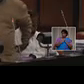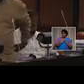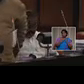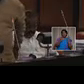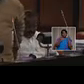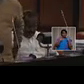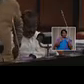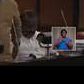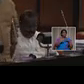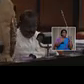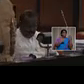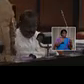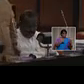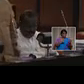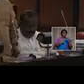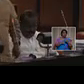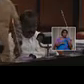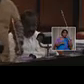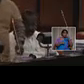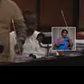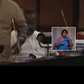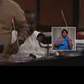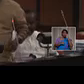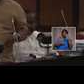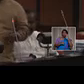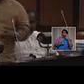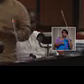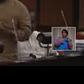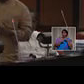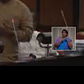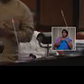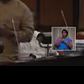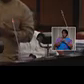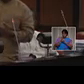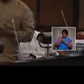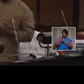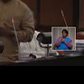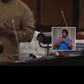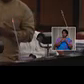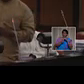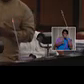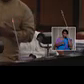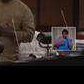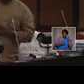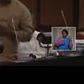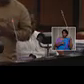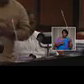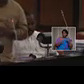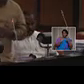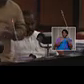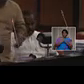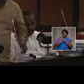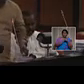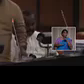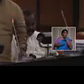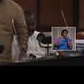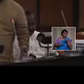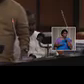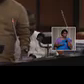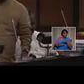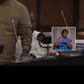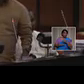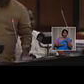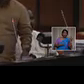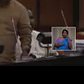49 டிஎஸ் சேனநாயக்கா அவர்கள் கிழக்கு மாகாணத்திலே குடியேற்றத்தை ஹல்லோயா திட்டத்திற்கு ஊடாக